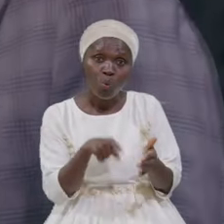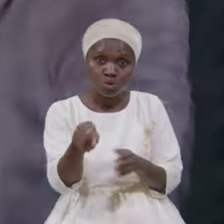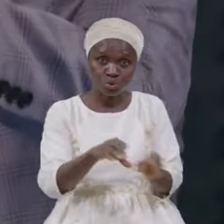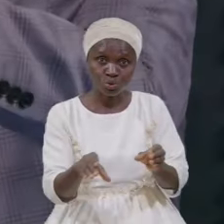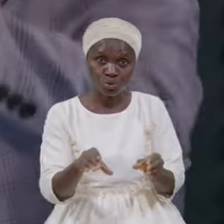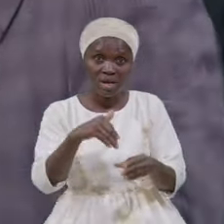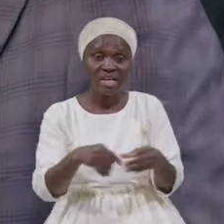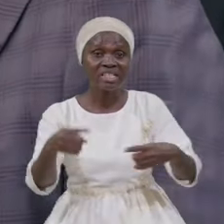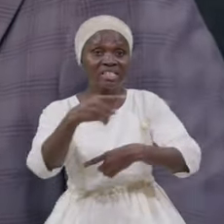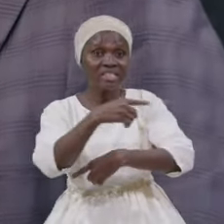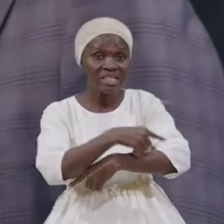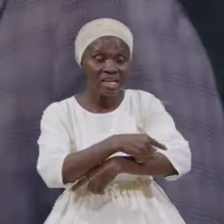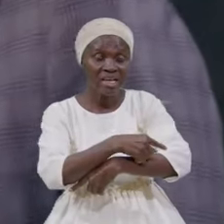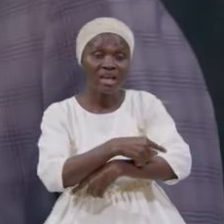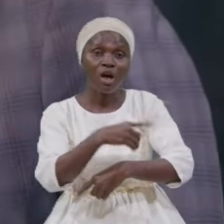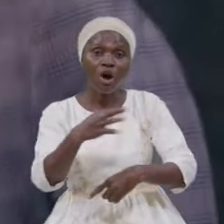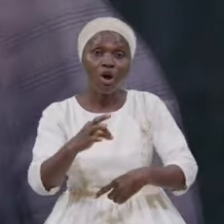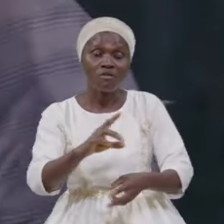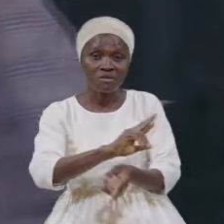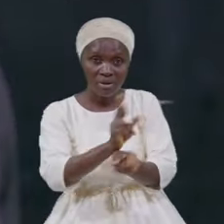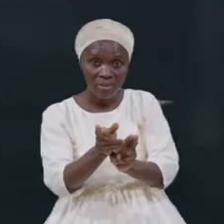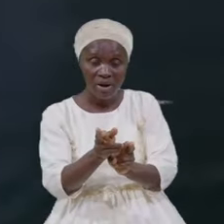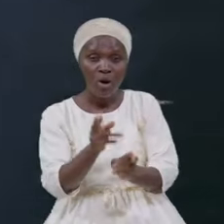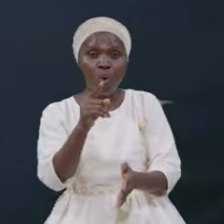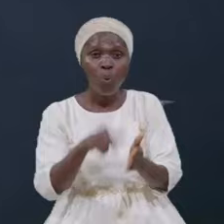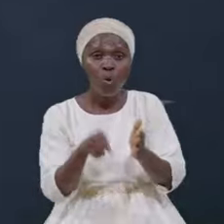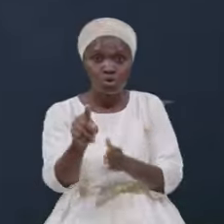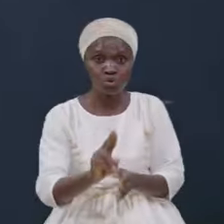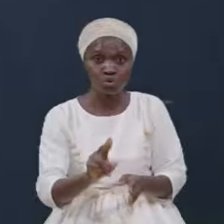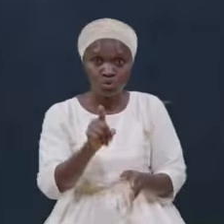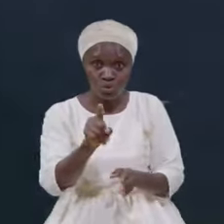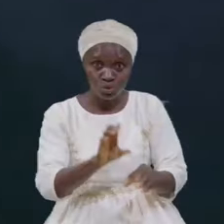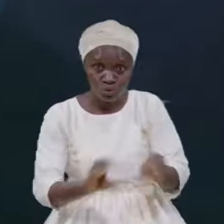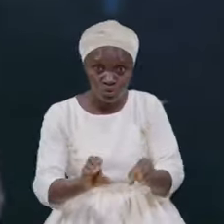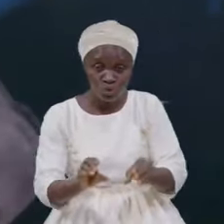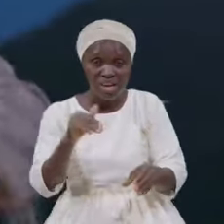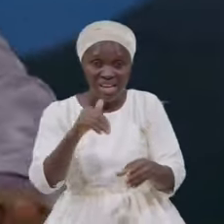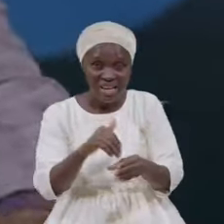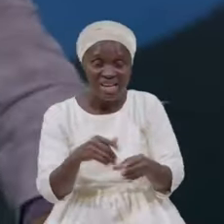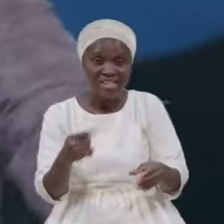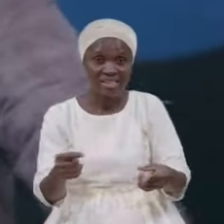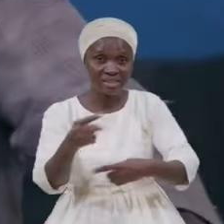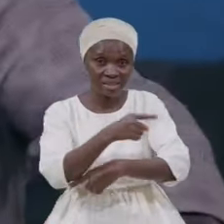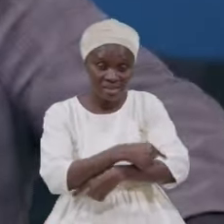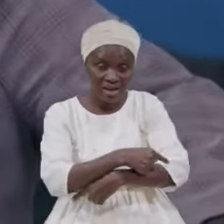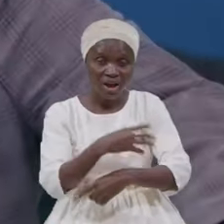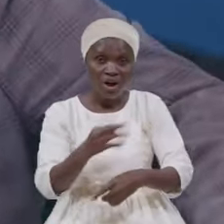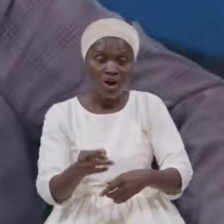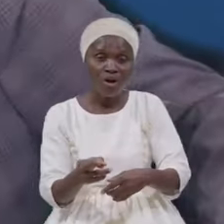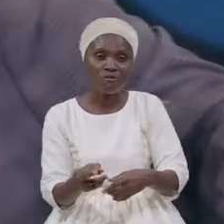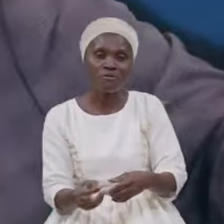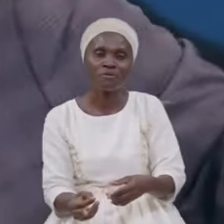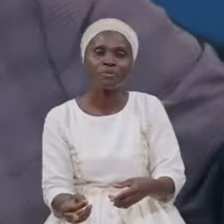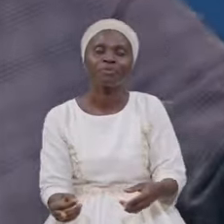la restauration, ce que tu fais du jour du rétablissement, ce que tu fais du jour de